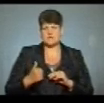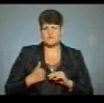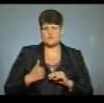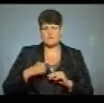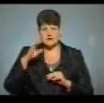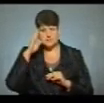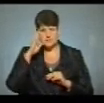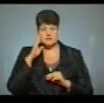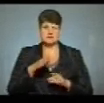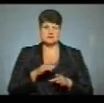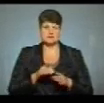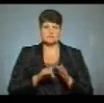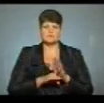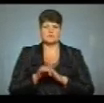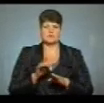виконання навчальних